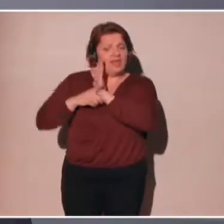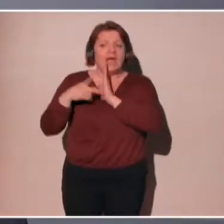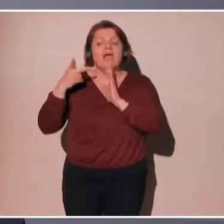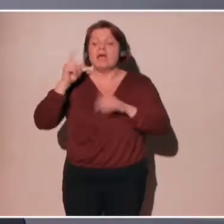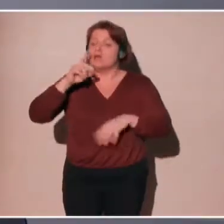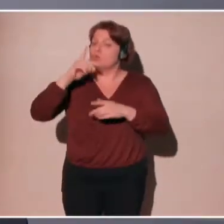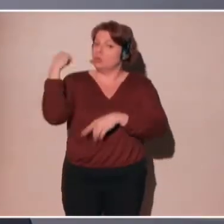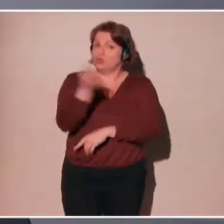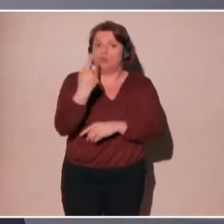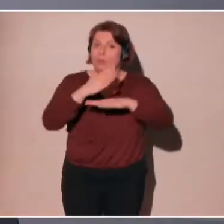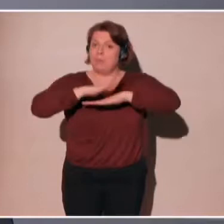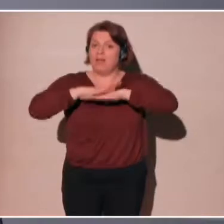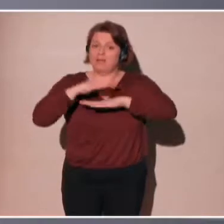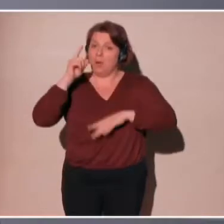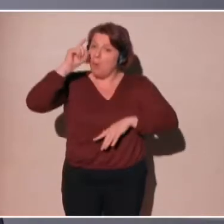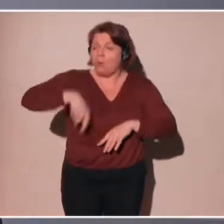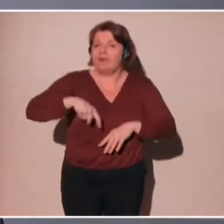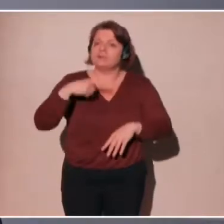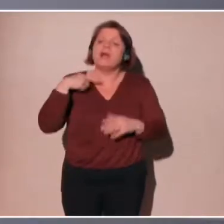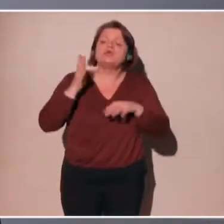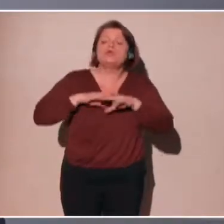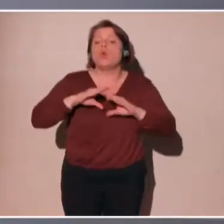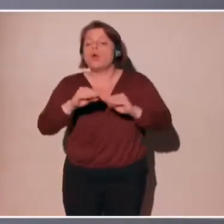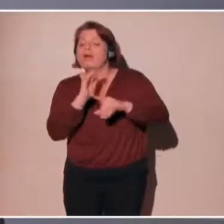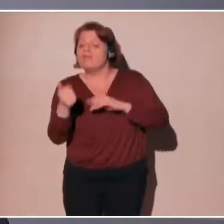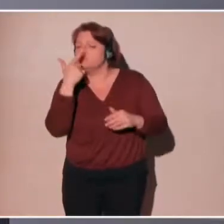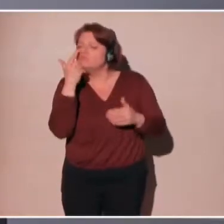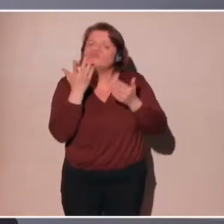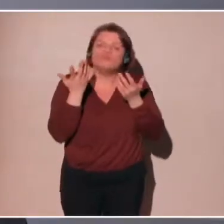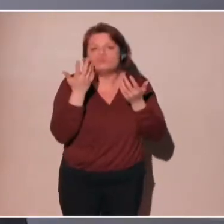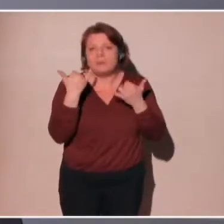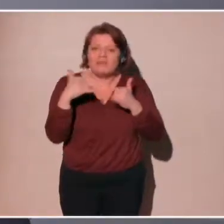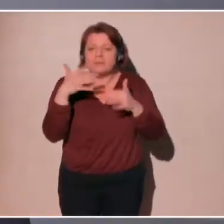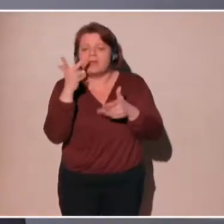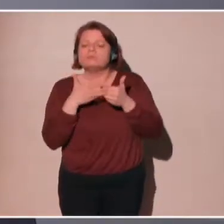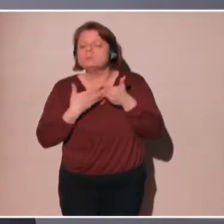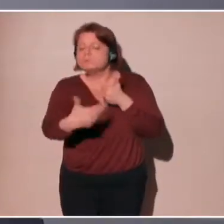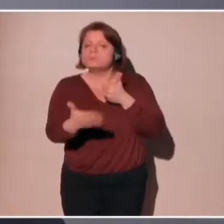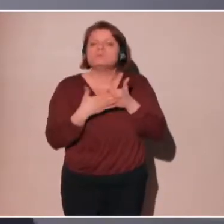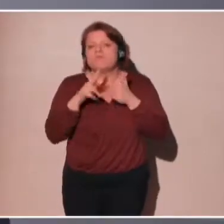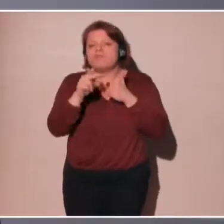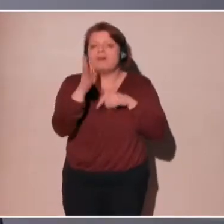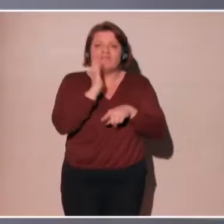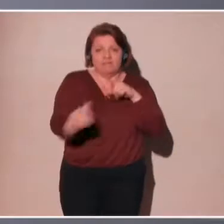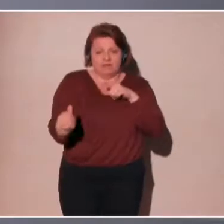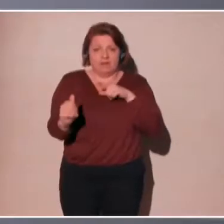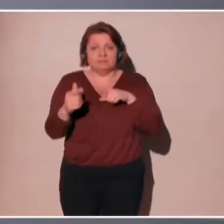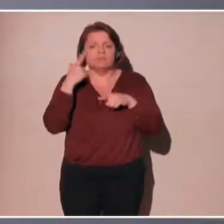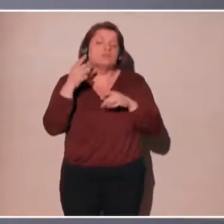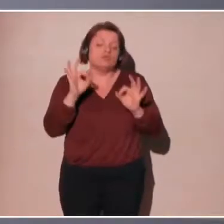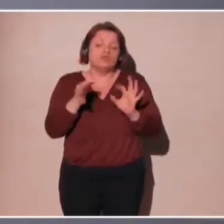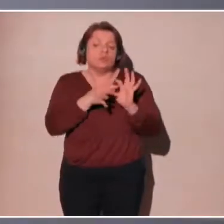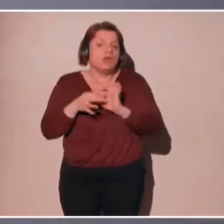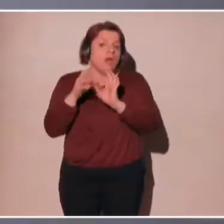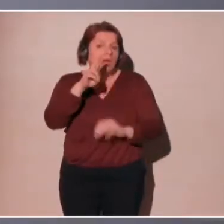complètement mis en place par tout le monde. Ça va l'être, j'en suis certain, dans les prochaines semaines et dans les prochains mois, notamment à l'occasion de RGPD.